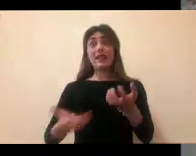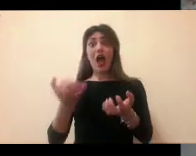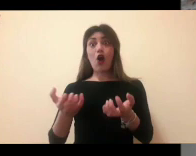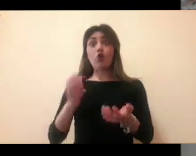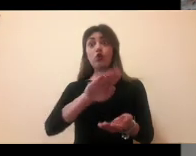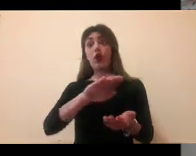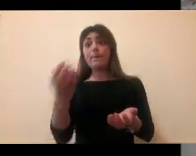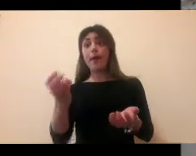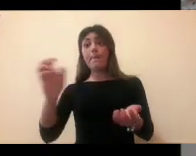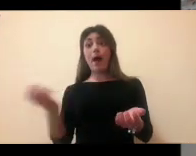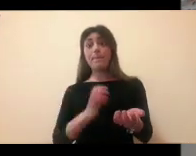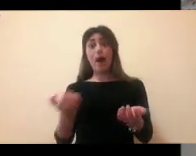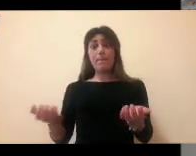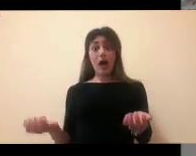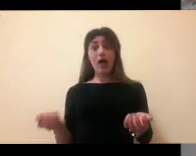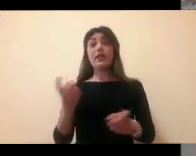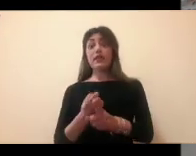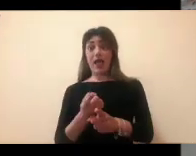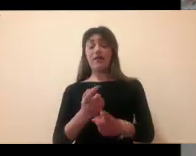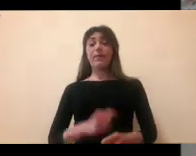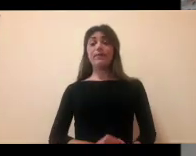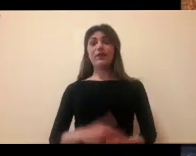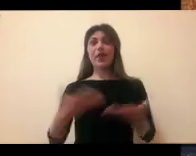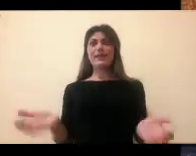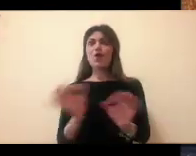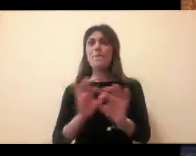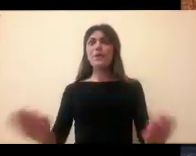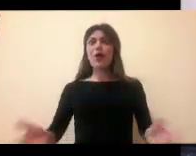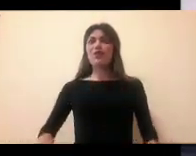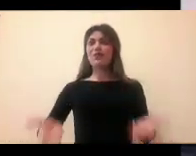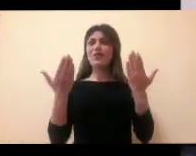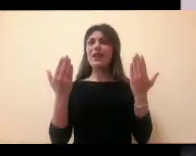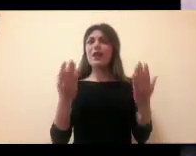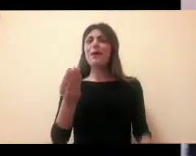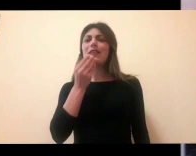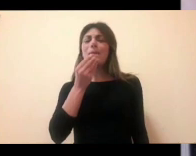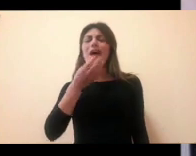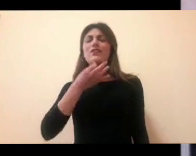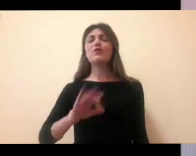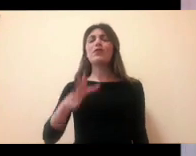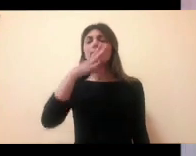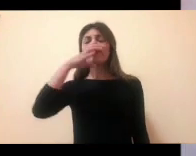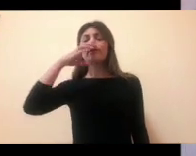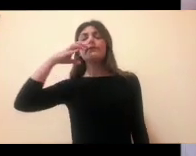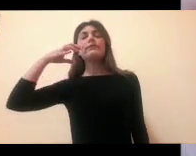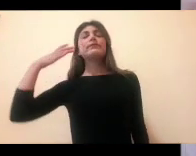Finalmente ci siamo, le nostre polpettine sono pronte per essere gustate, un profumino unico.